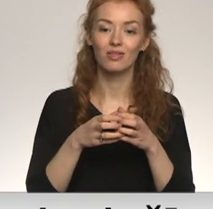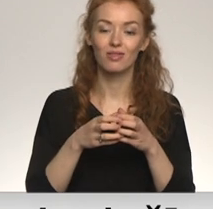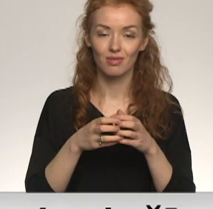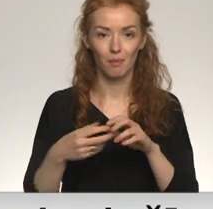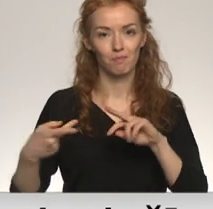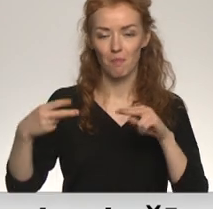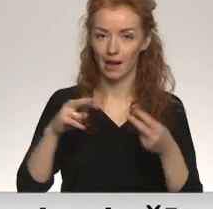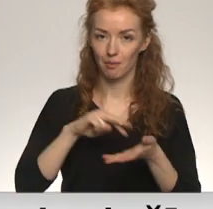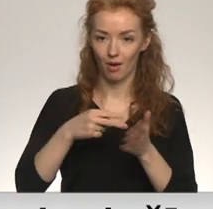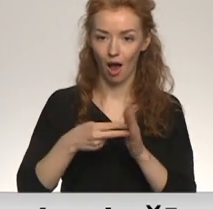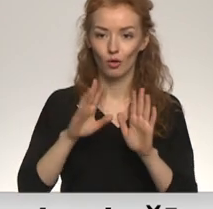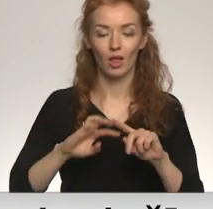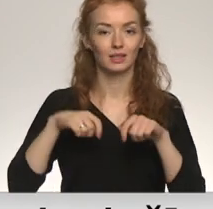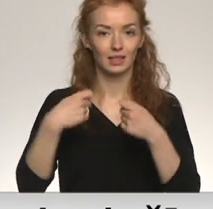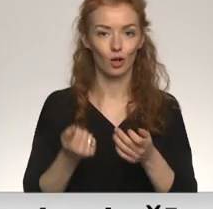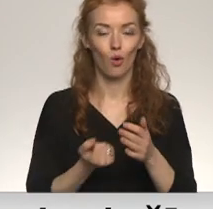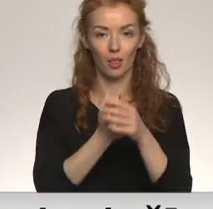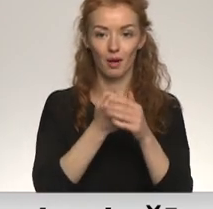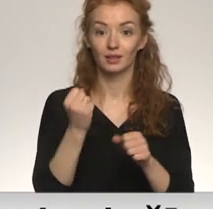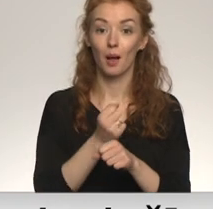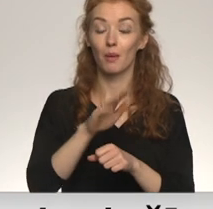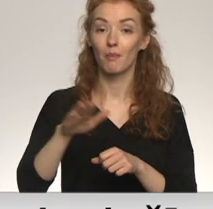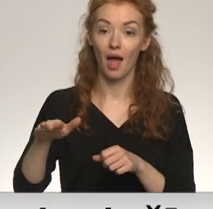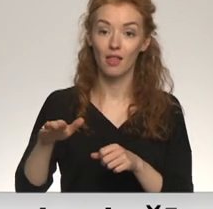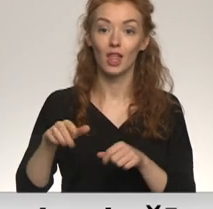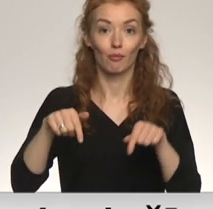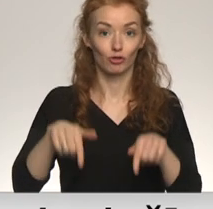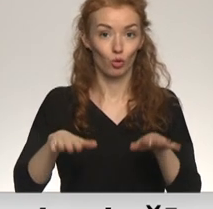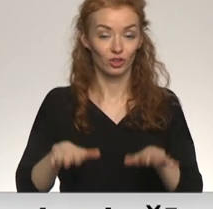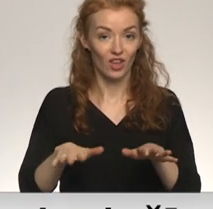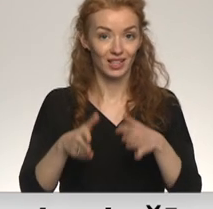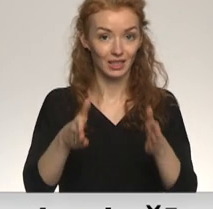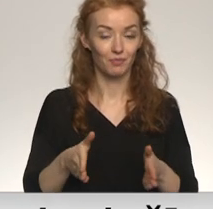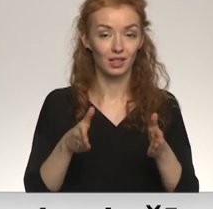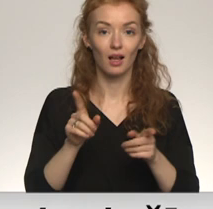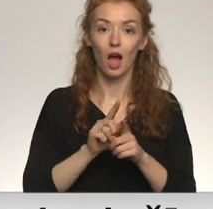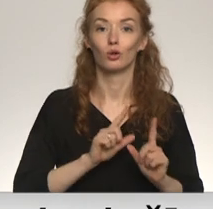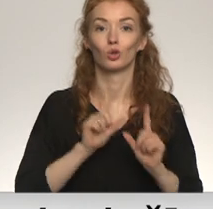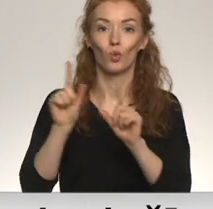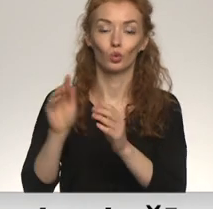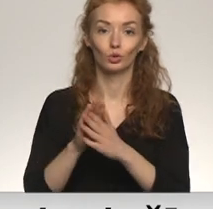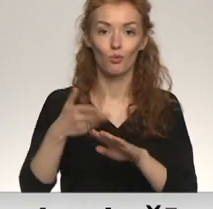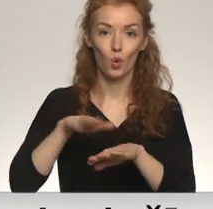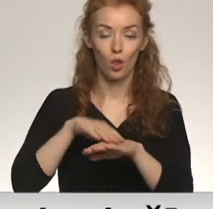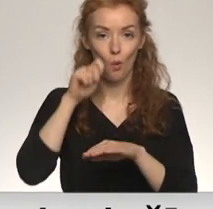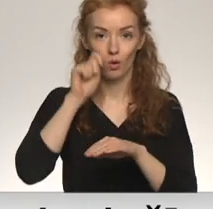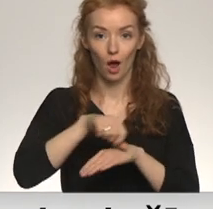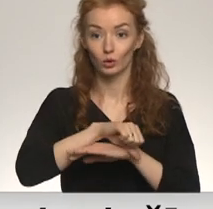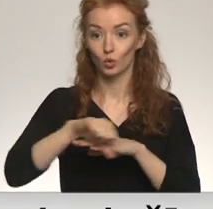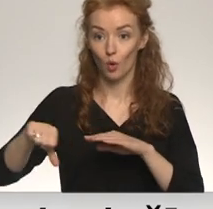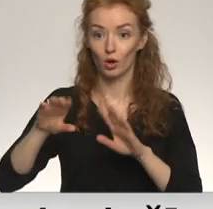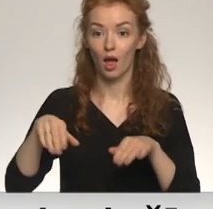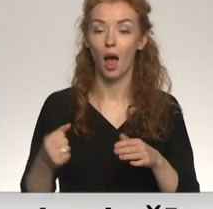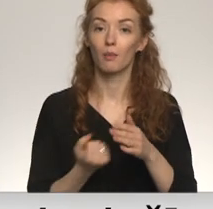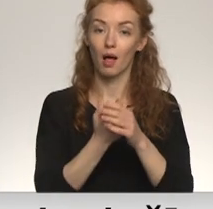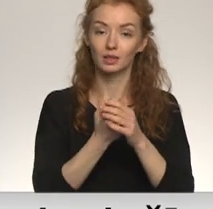pārgrupēt spēkus, lai sniegtu atbalstu gan bērniem šajienas slimnīcās, gan arī dotos uz Polijas-Ukrainas robežu